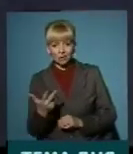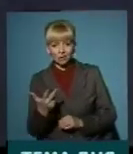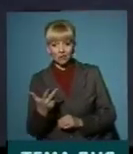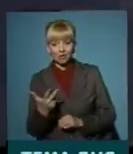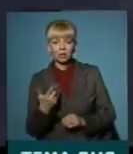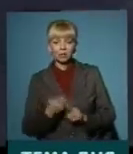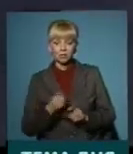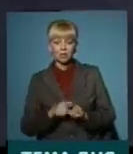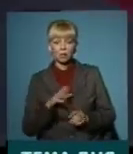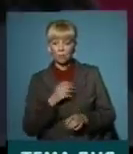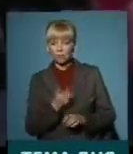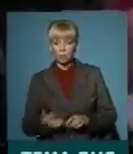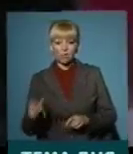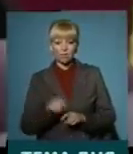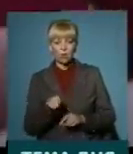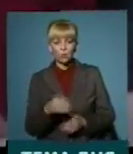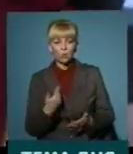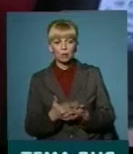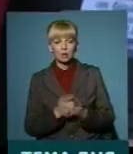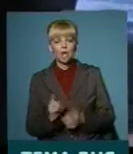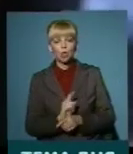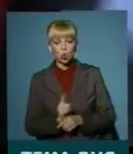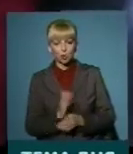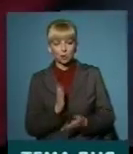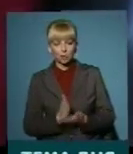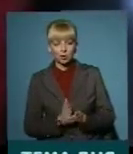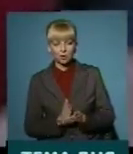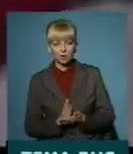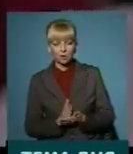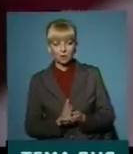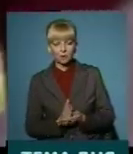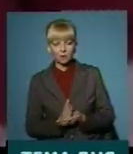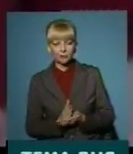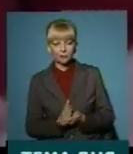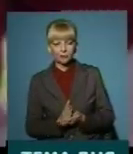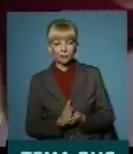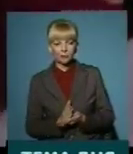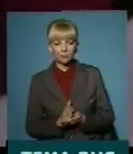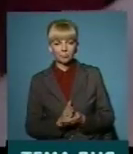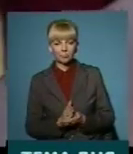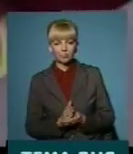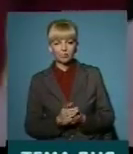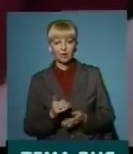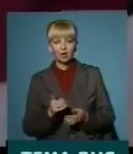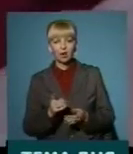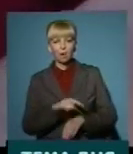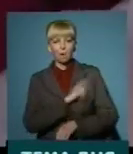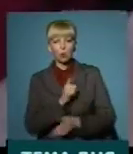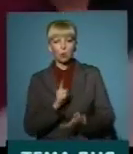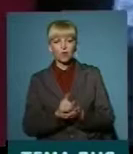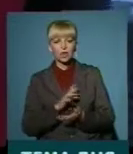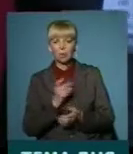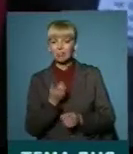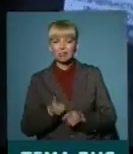це би було суттєве перевищення. Отут, наприклад, є норматив. Да, я не знаю, чи тут видно, да? От, ця гамма-потужність, да, має бути